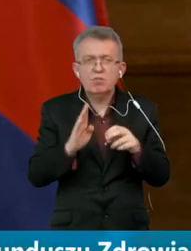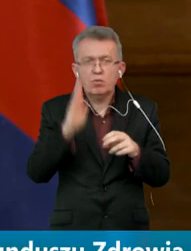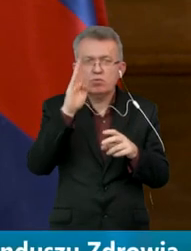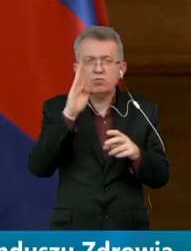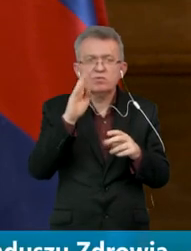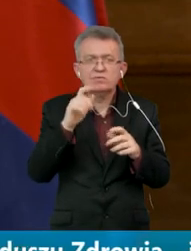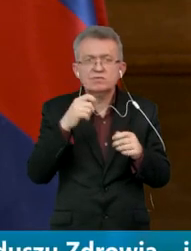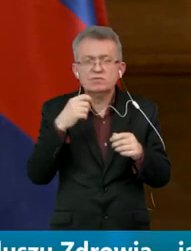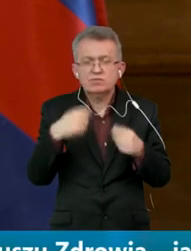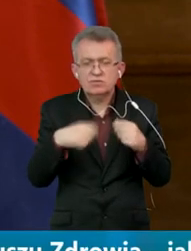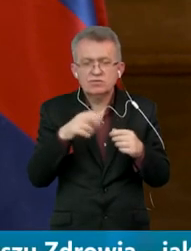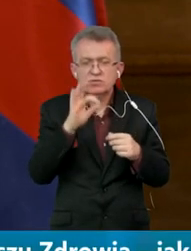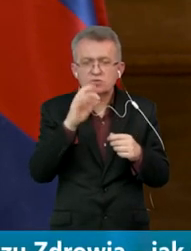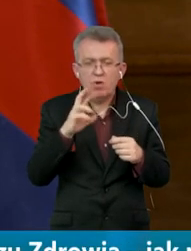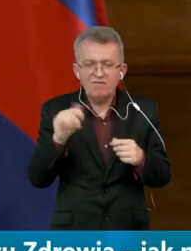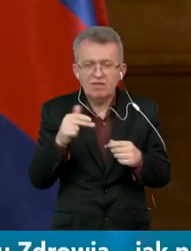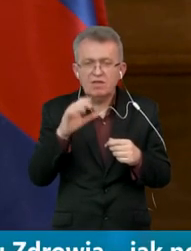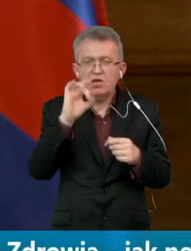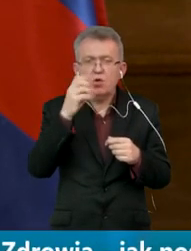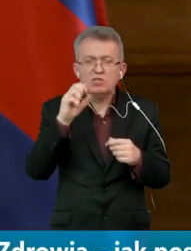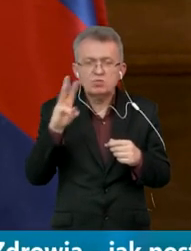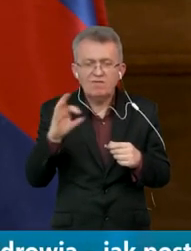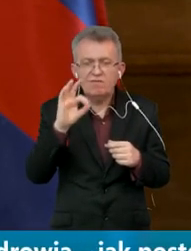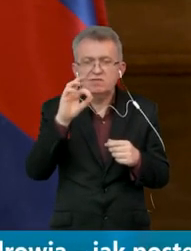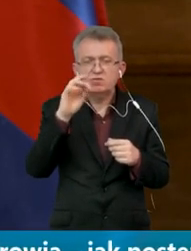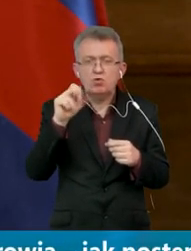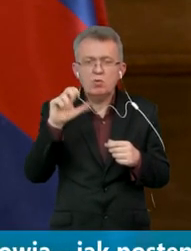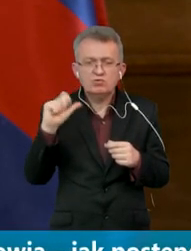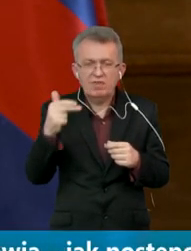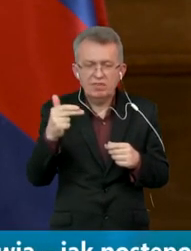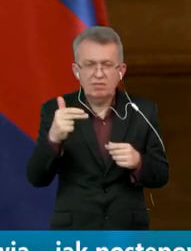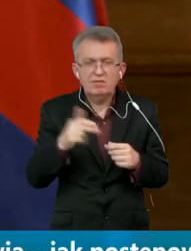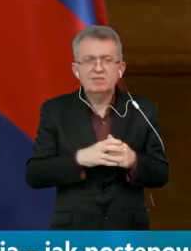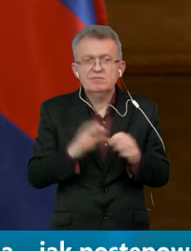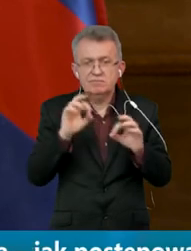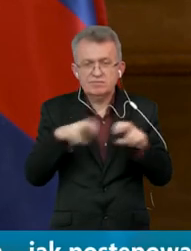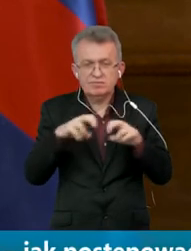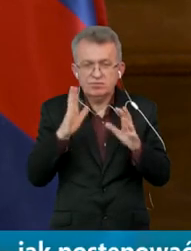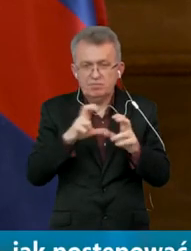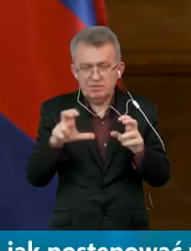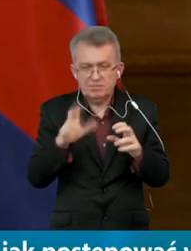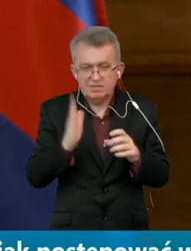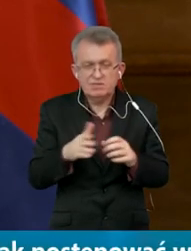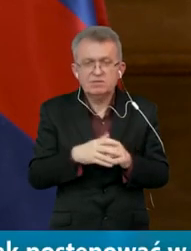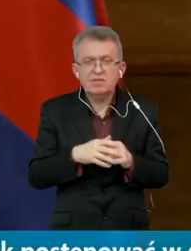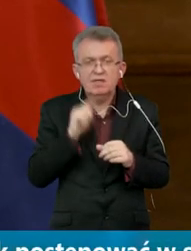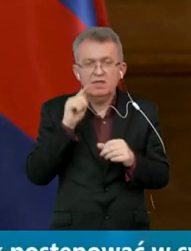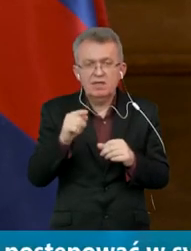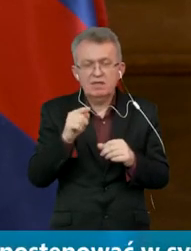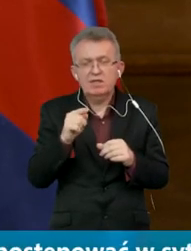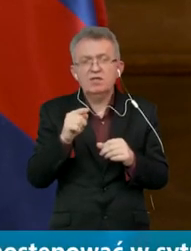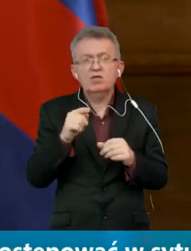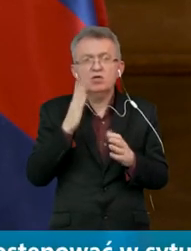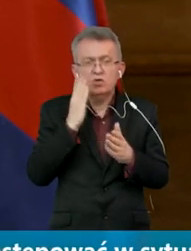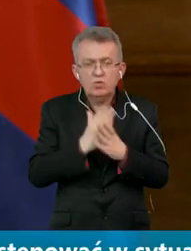Szczecina, Stołczyn, Skolwin, Gocław i tym podobnie. Panie Mateuszu, ten proces w jakiejś mierze